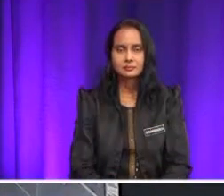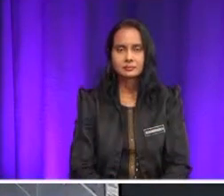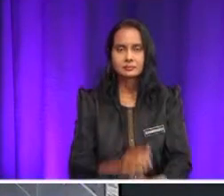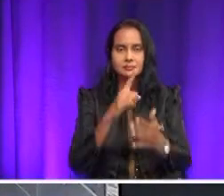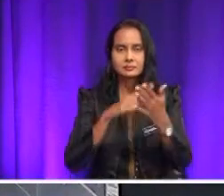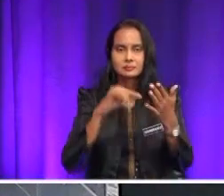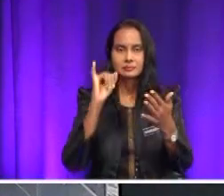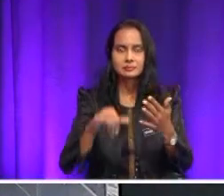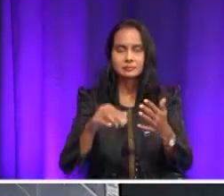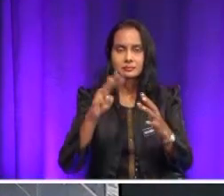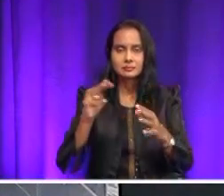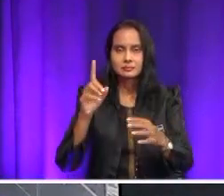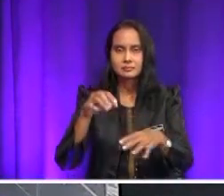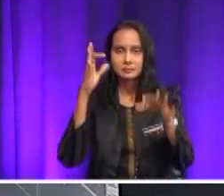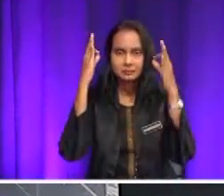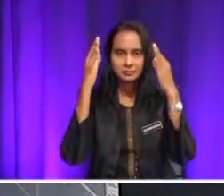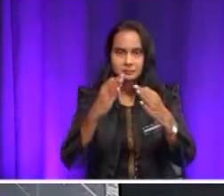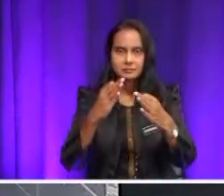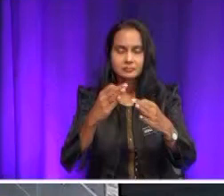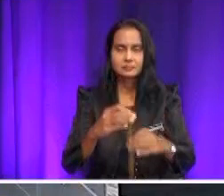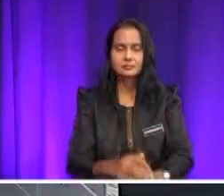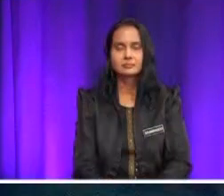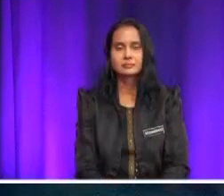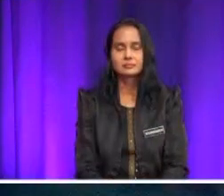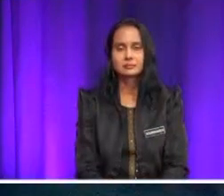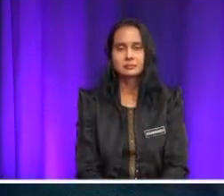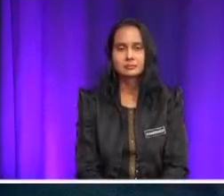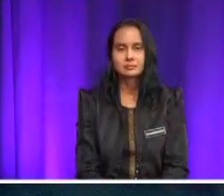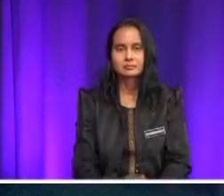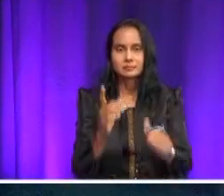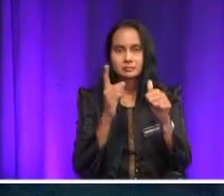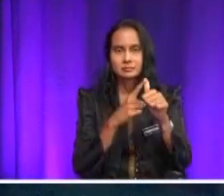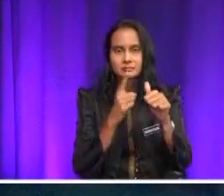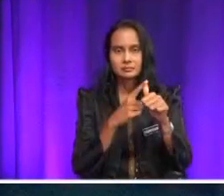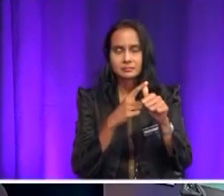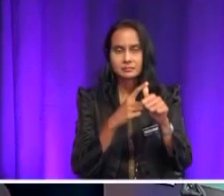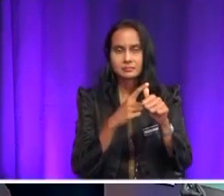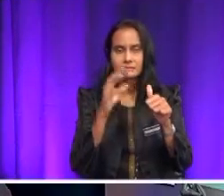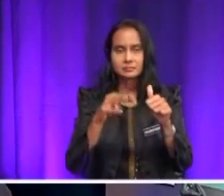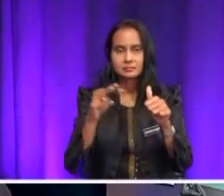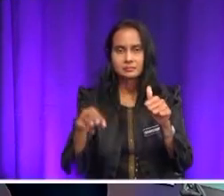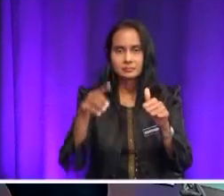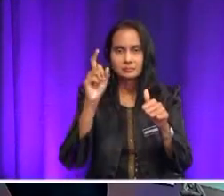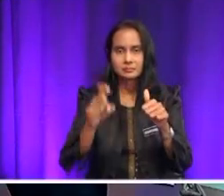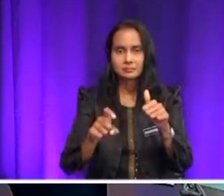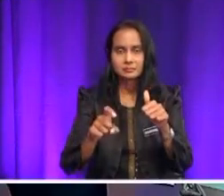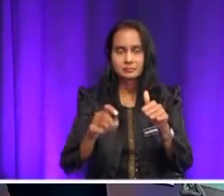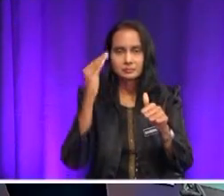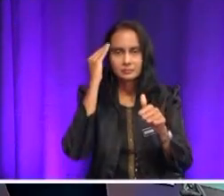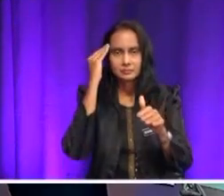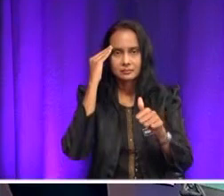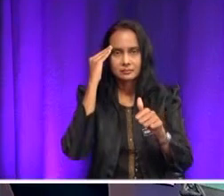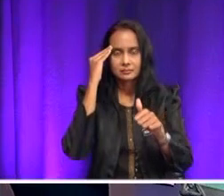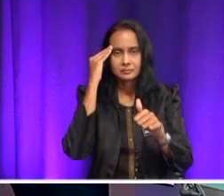dalam Bab proses translokasi dan transpirasi ini Oke yang pertamanya pelajar ini dia kenal tahu